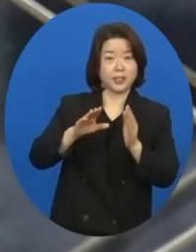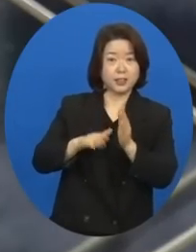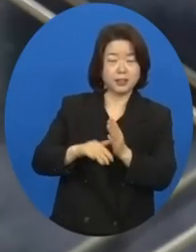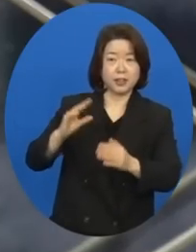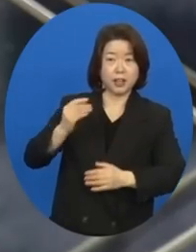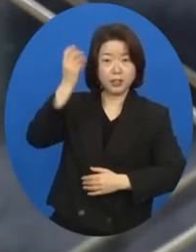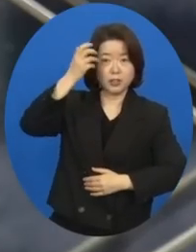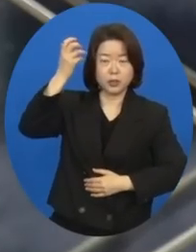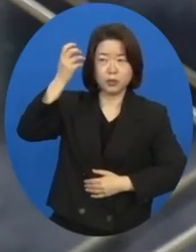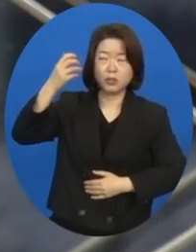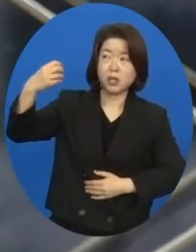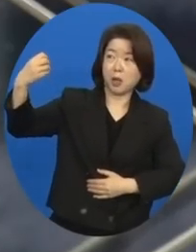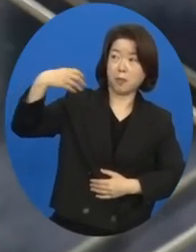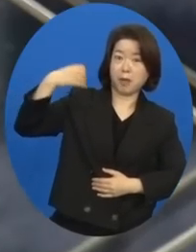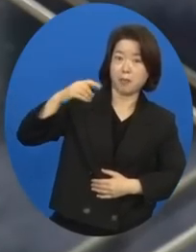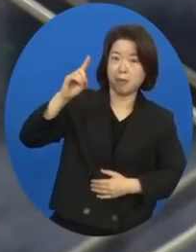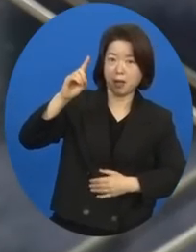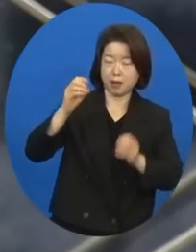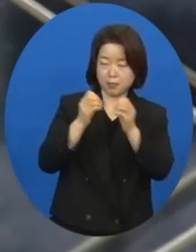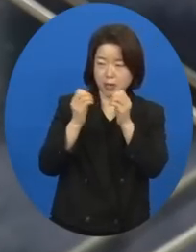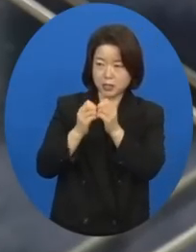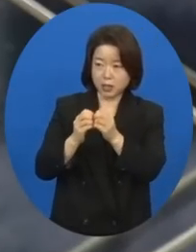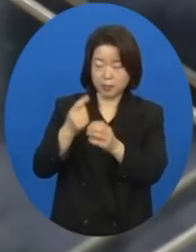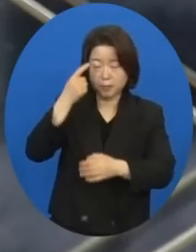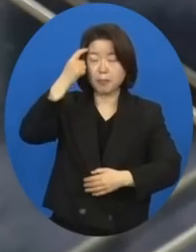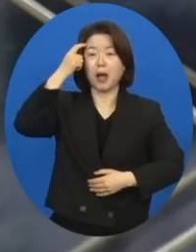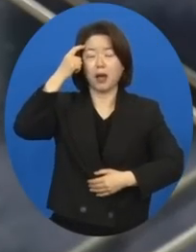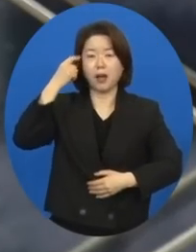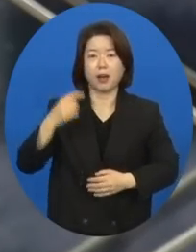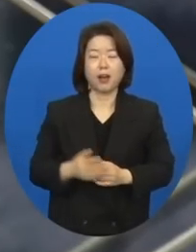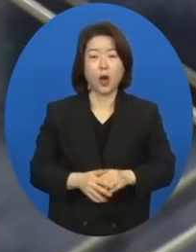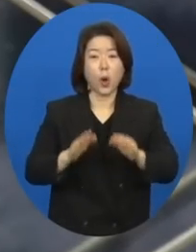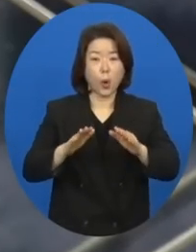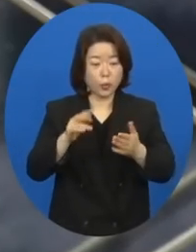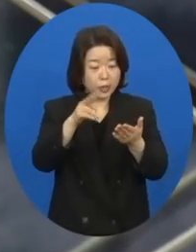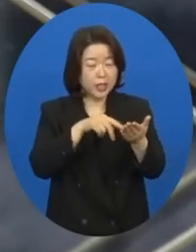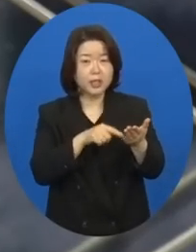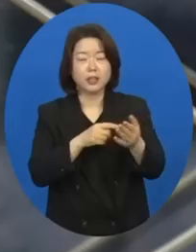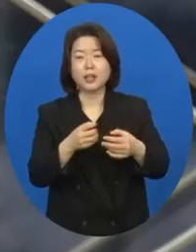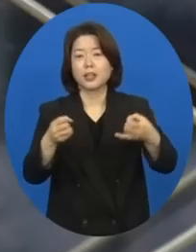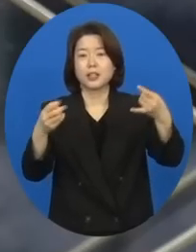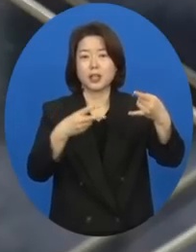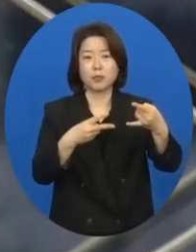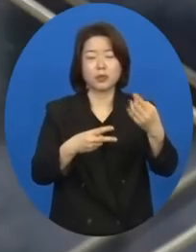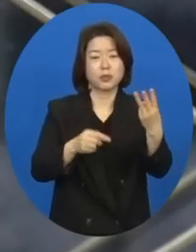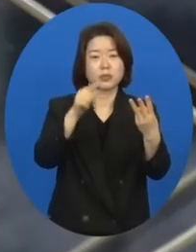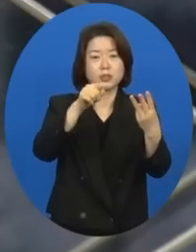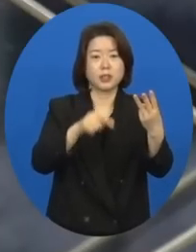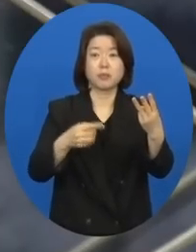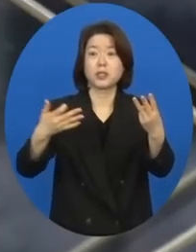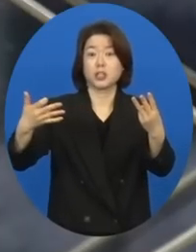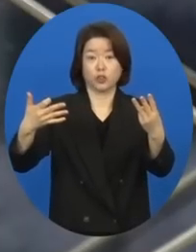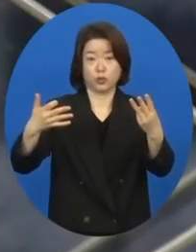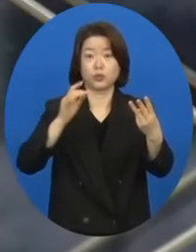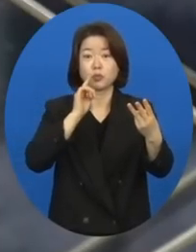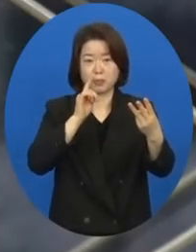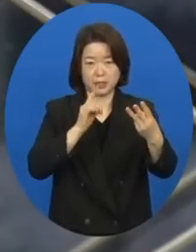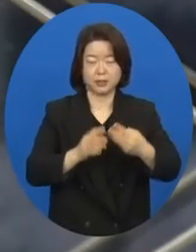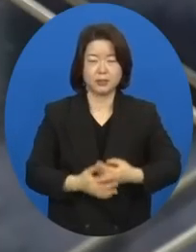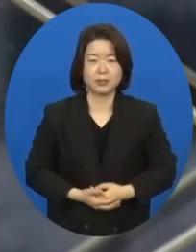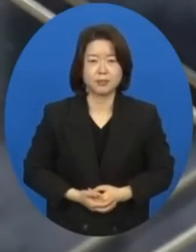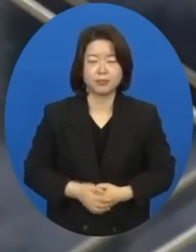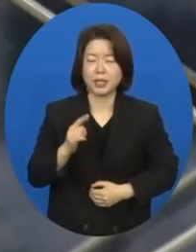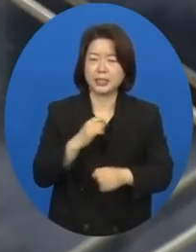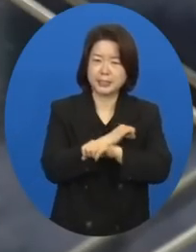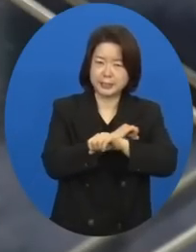안에 말씀한 구절을 생각나게 하셨습니다. 바로 오늘 우리가 읽은 에베소서 3장 19절 말씀이었어요.